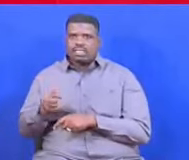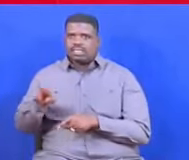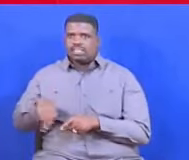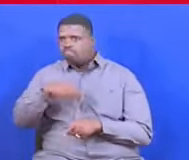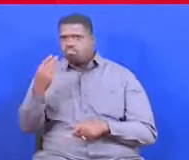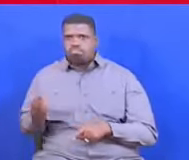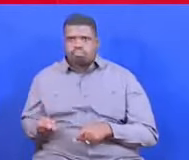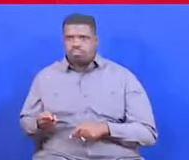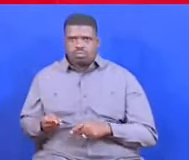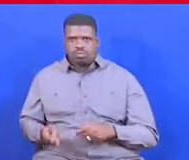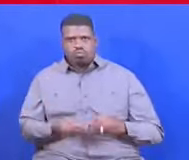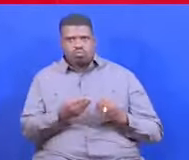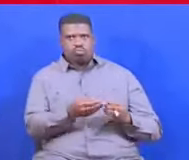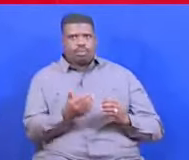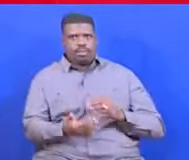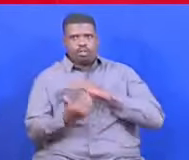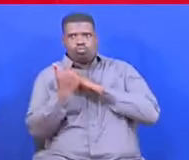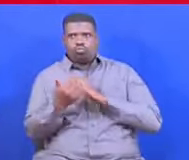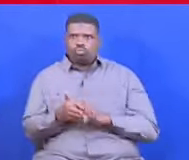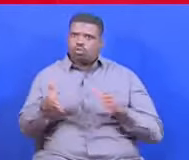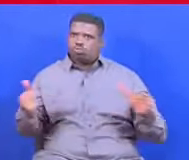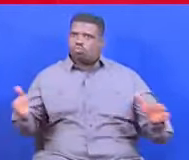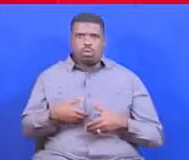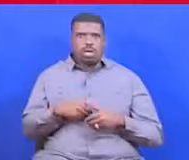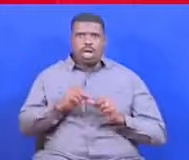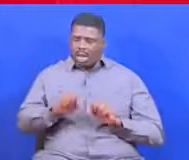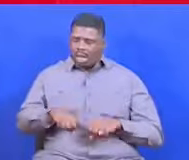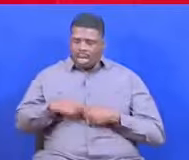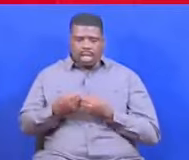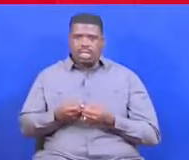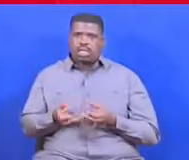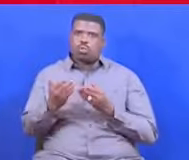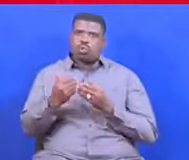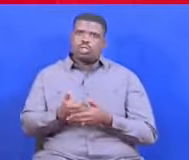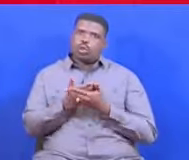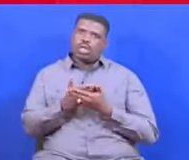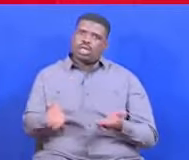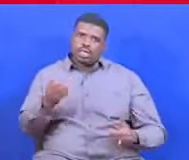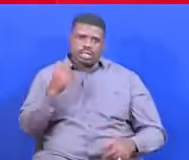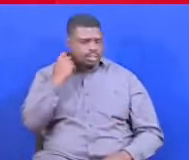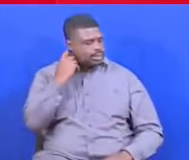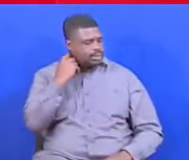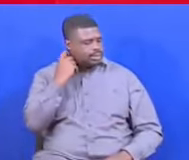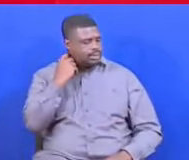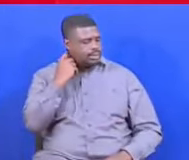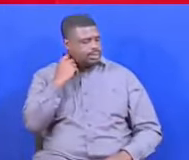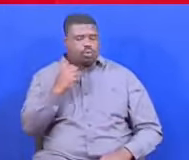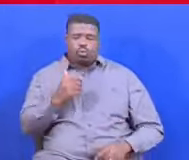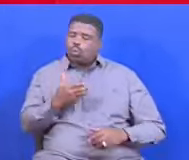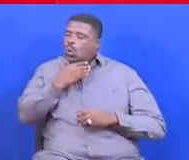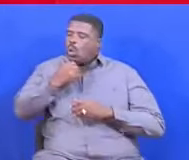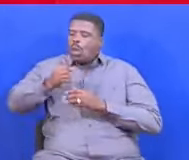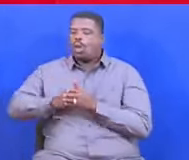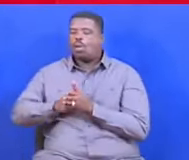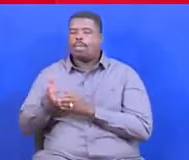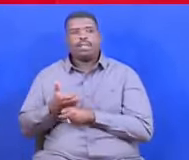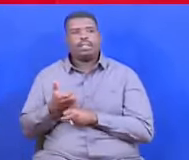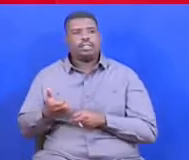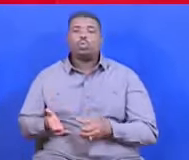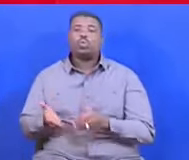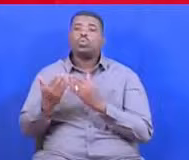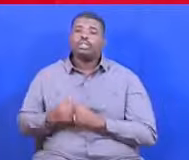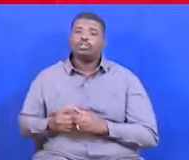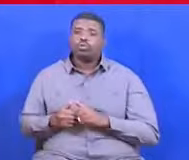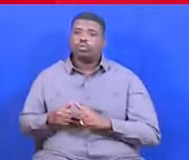ikaanguka kwa kupewa majukumu makubwa lakini haina uwezo, na wanatamani wapate uwezo huu kuifanya bandari